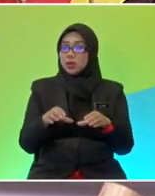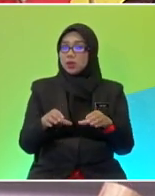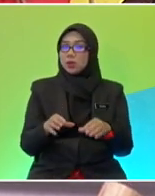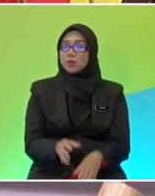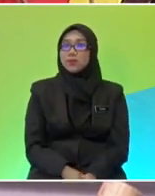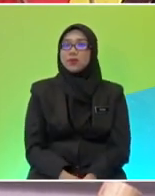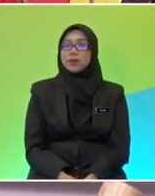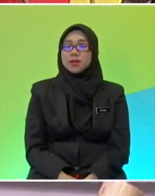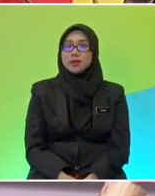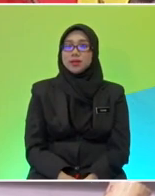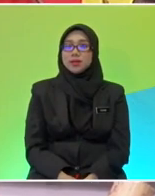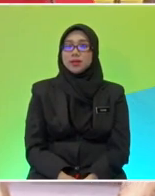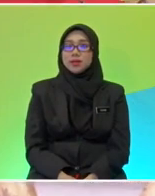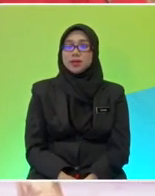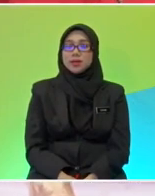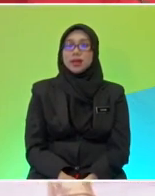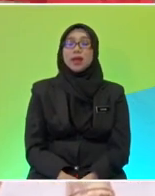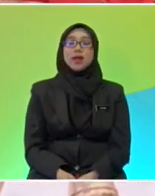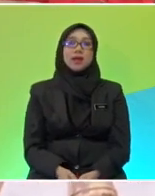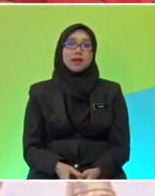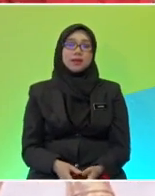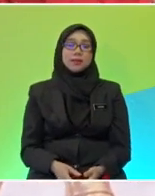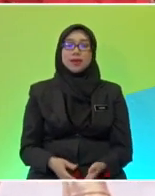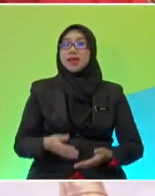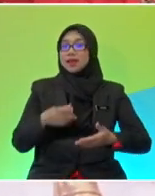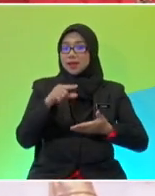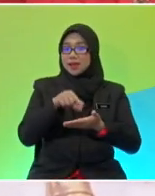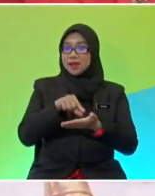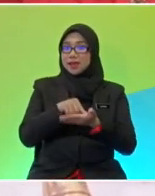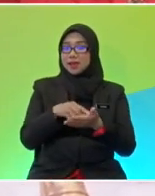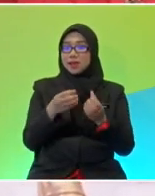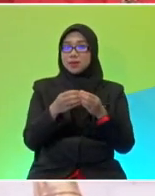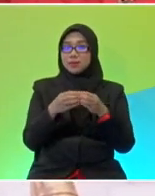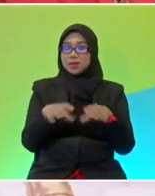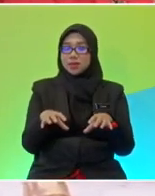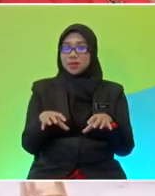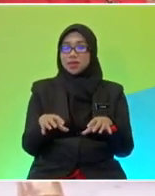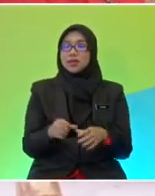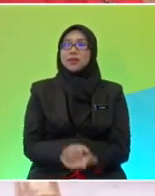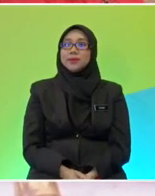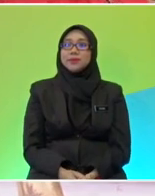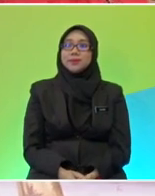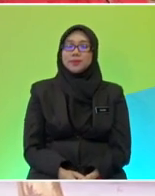ayam bertelur ayam bertelur itulah telur